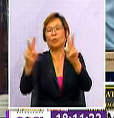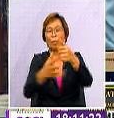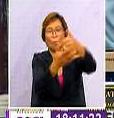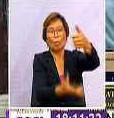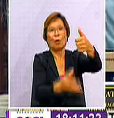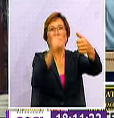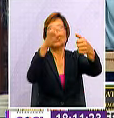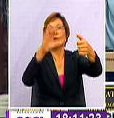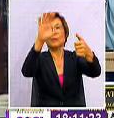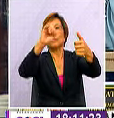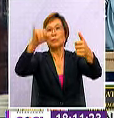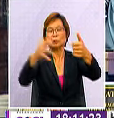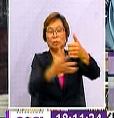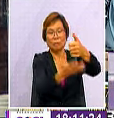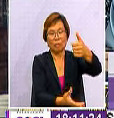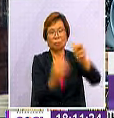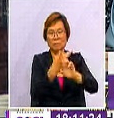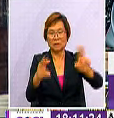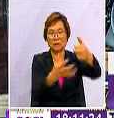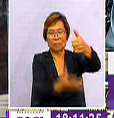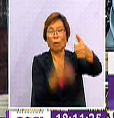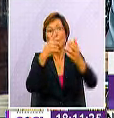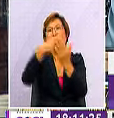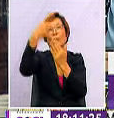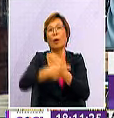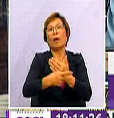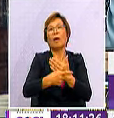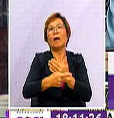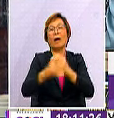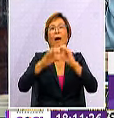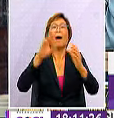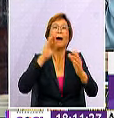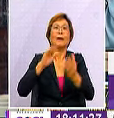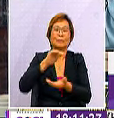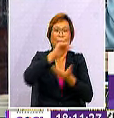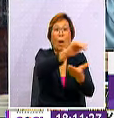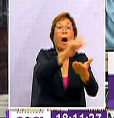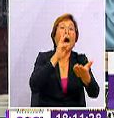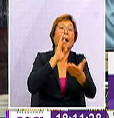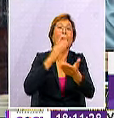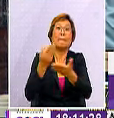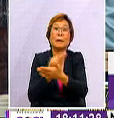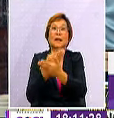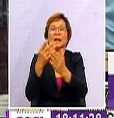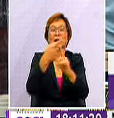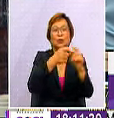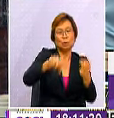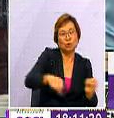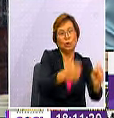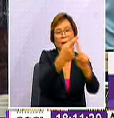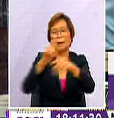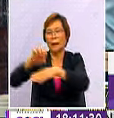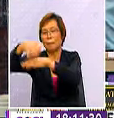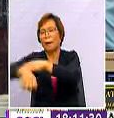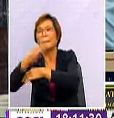Peruntukan sebanyak RM150 juta juga disediakan bagi projek penyaluran air mentah dari Sungai Kesang dan Tasik Biru ke Empangan